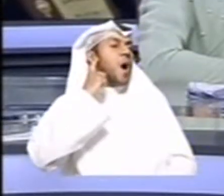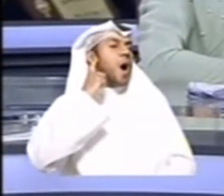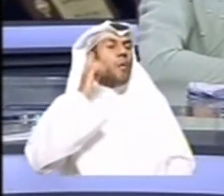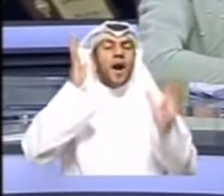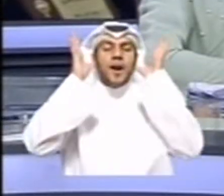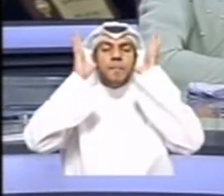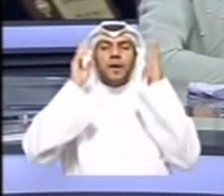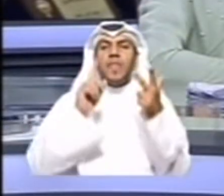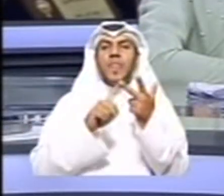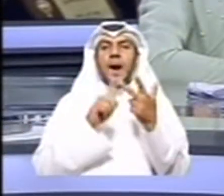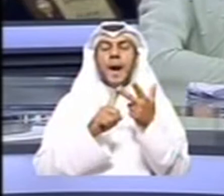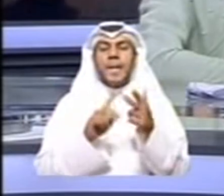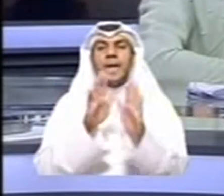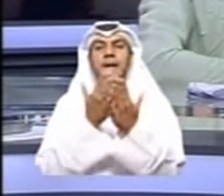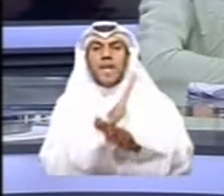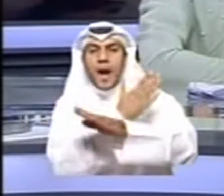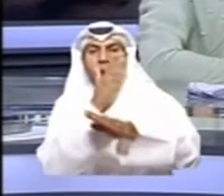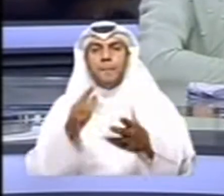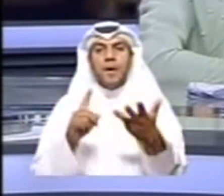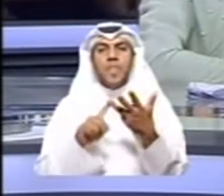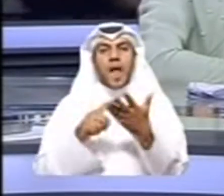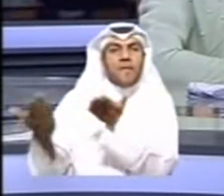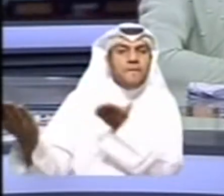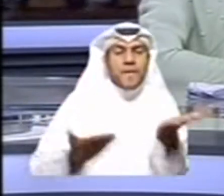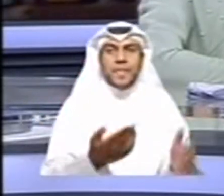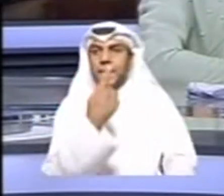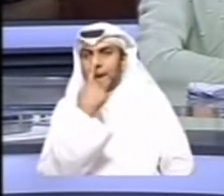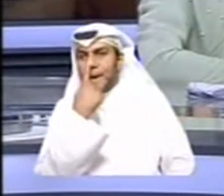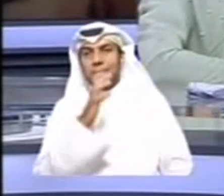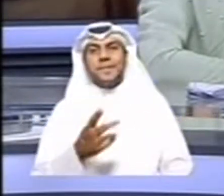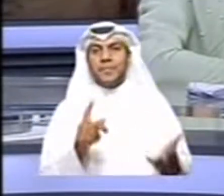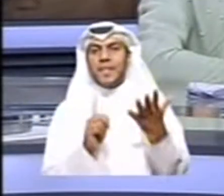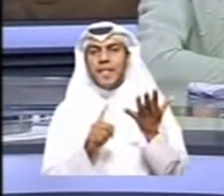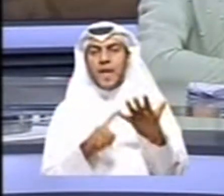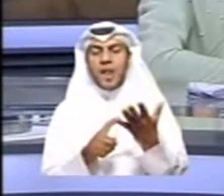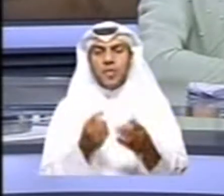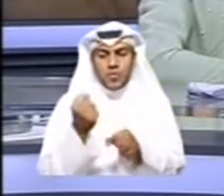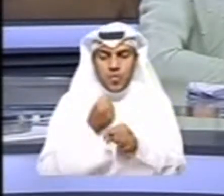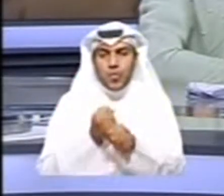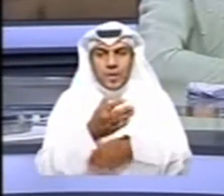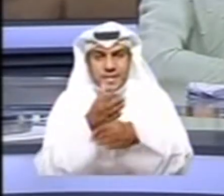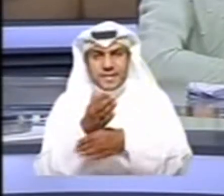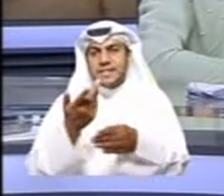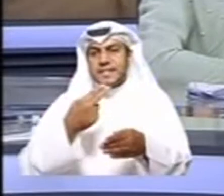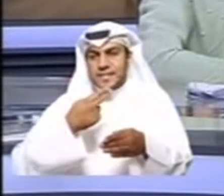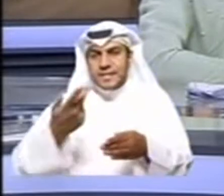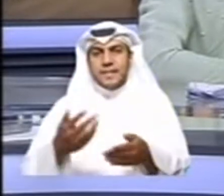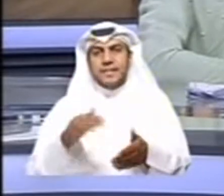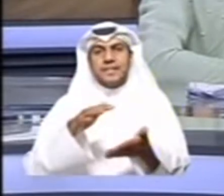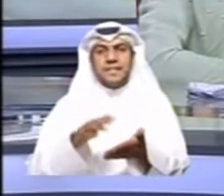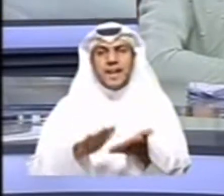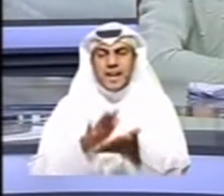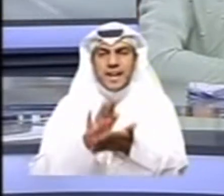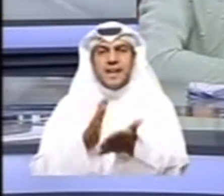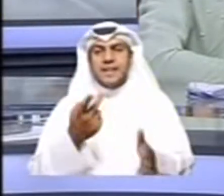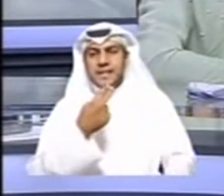والرابع الإدارة المكتبية، الخامس اللي هو الحرف اليدوية، امتهان الحرف اليدوية. اليدوية البسيطة اللي هي مصفف شعر أو